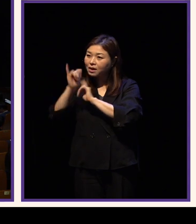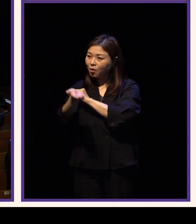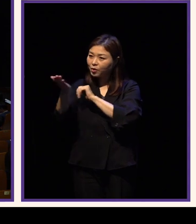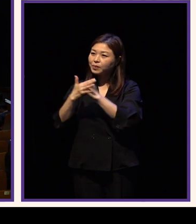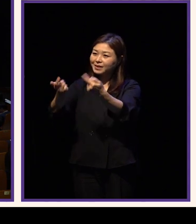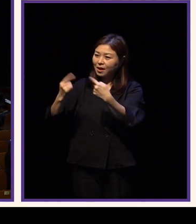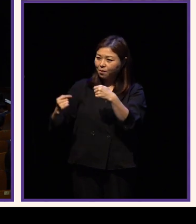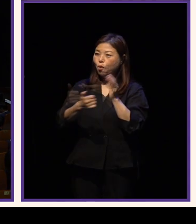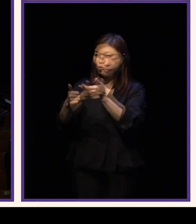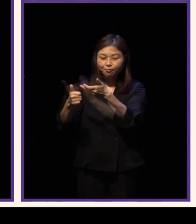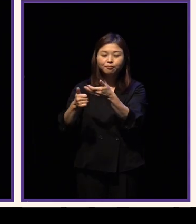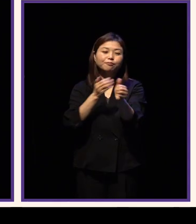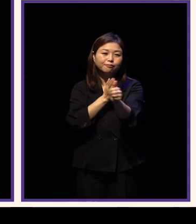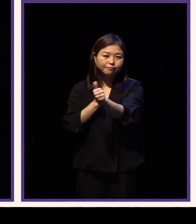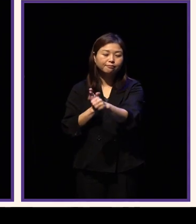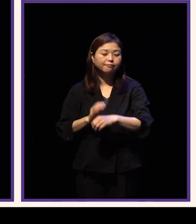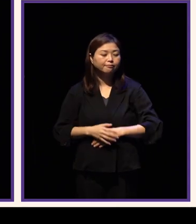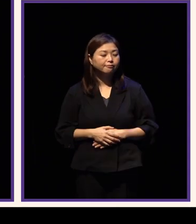네, 수고 많으셨습니다.